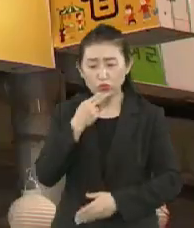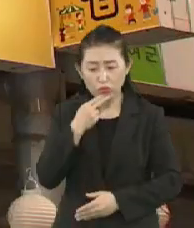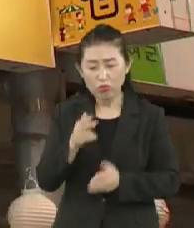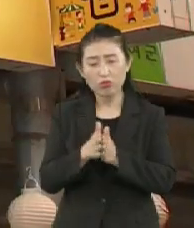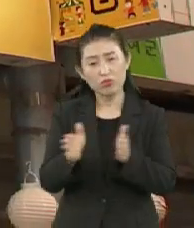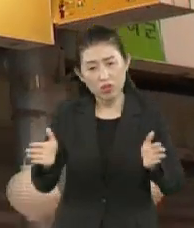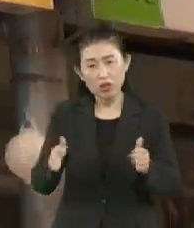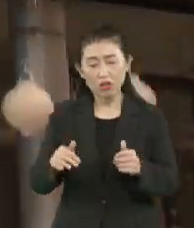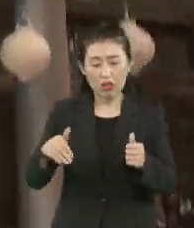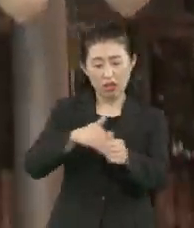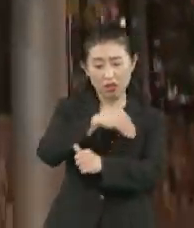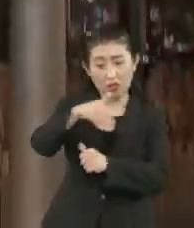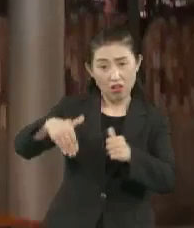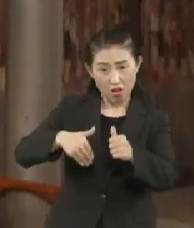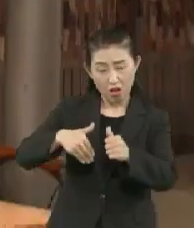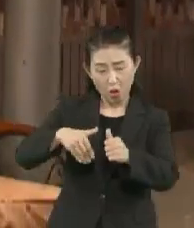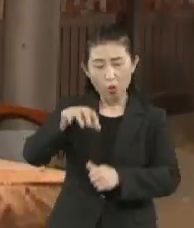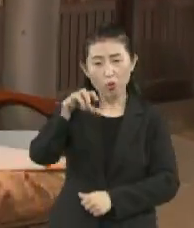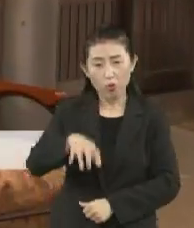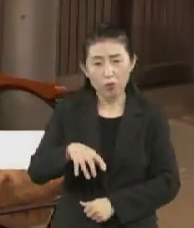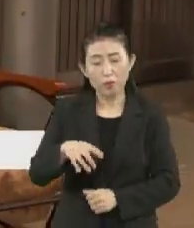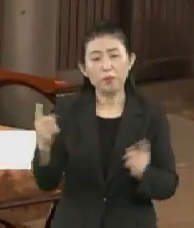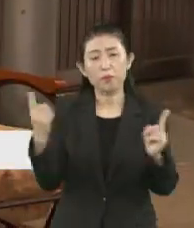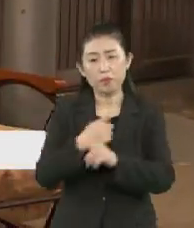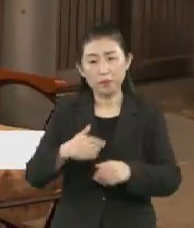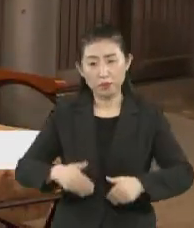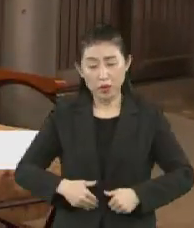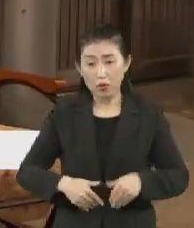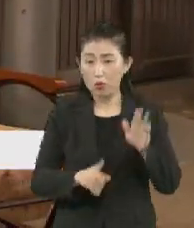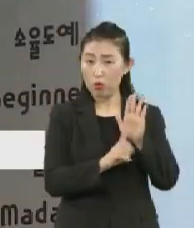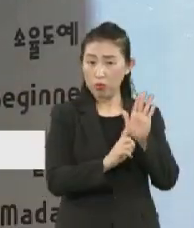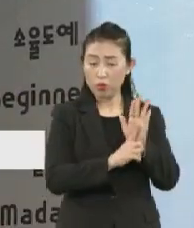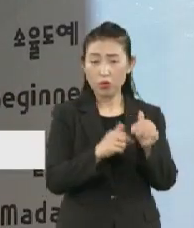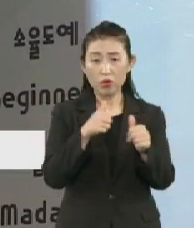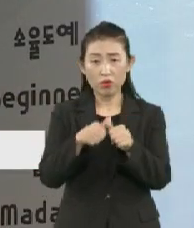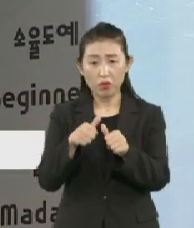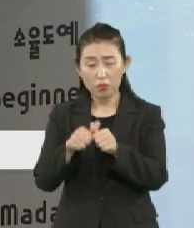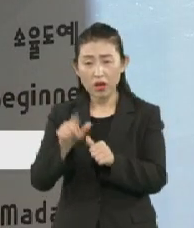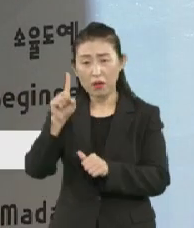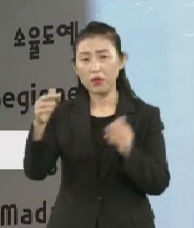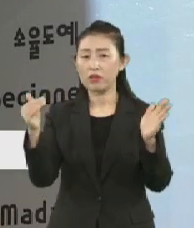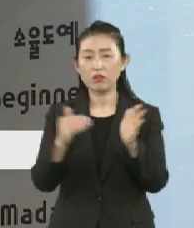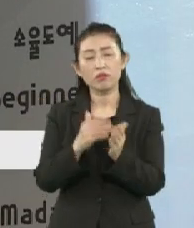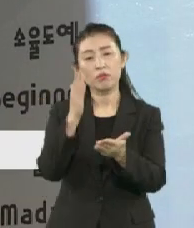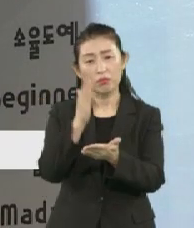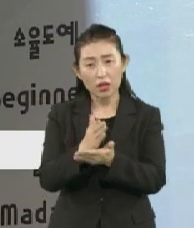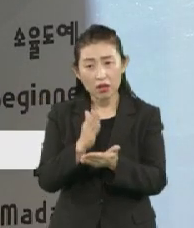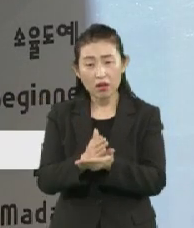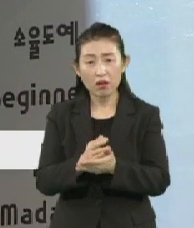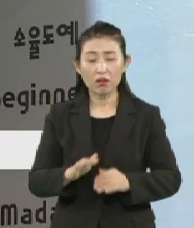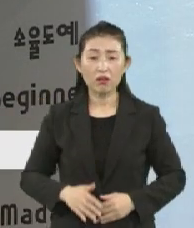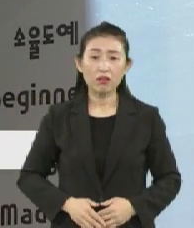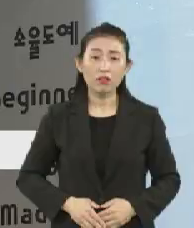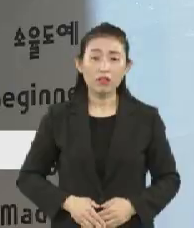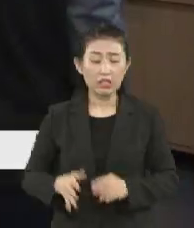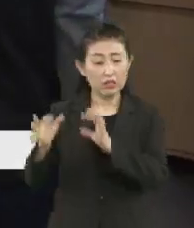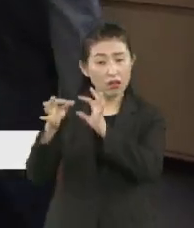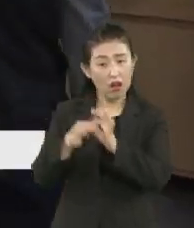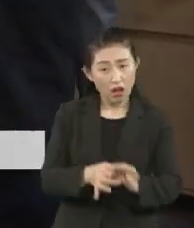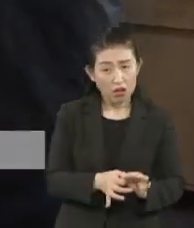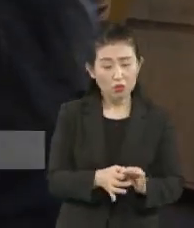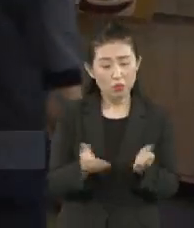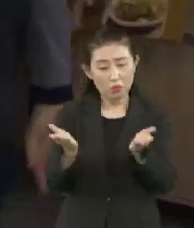입지 변화도 요구되고 있습니다. 홍보나 마케팅도 일회성에 그치지 않고 현실적으로